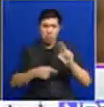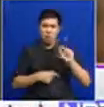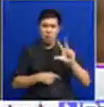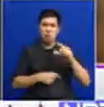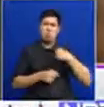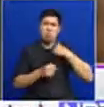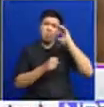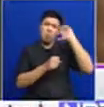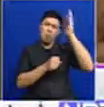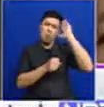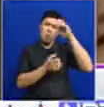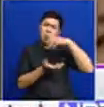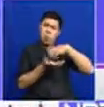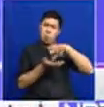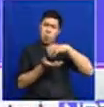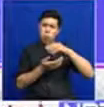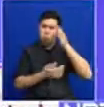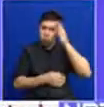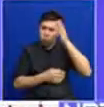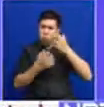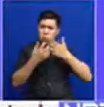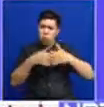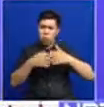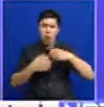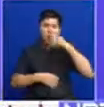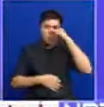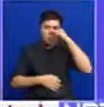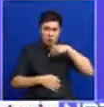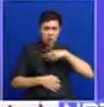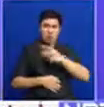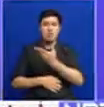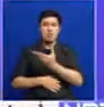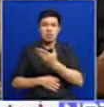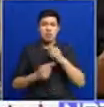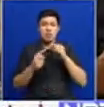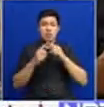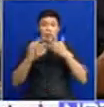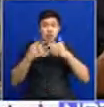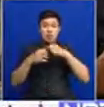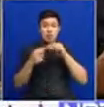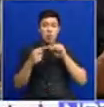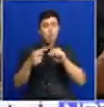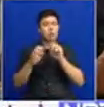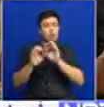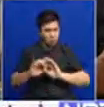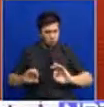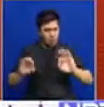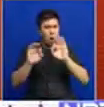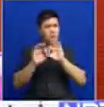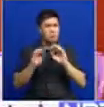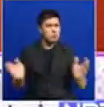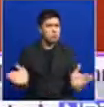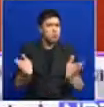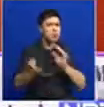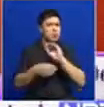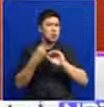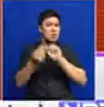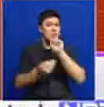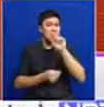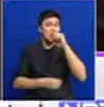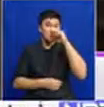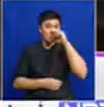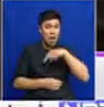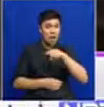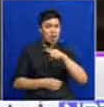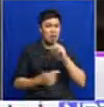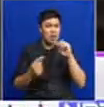ฐกถาทิศทางอนาคตอุตสาหกรรมไทยโดยระบุว่าภาคอุตสาหกรรมเป็นภาคส่วนที่ขับเคลื่อนเศรษฐกิจไทยสะท้อนได้